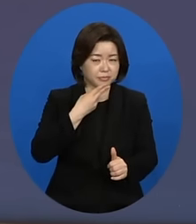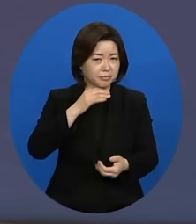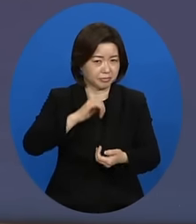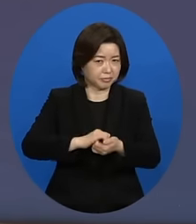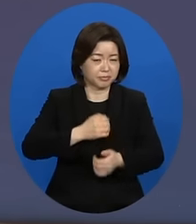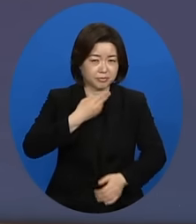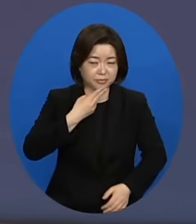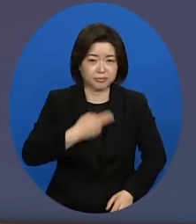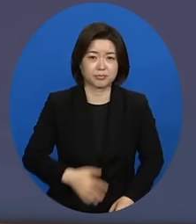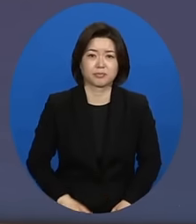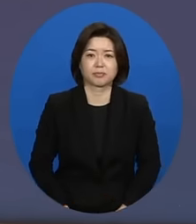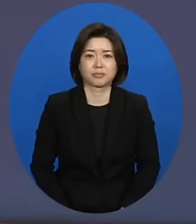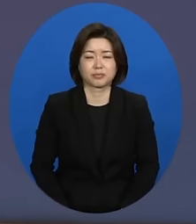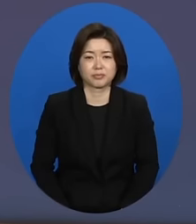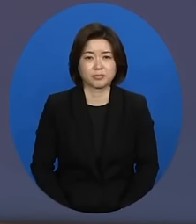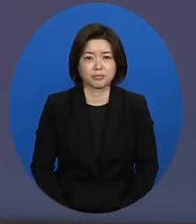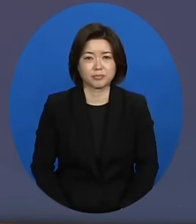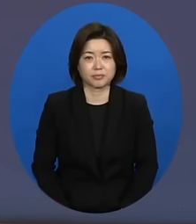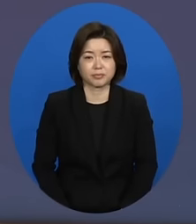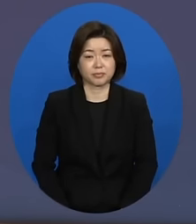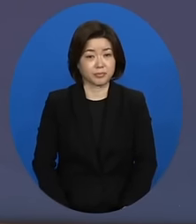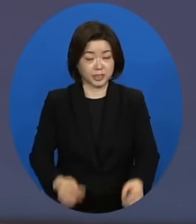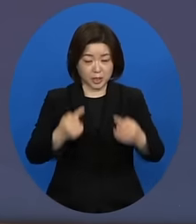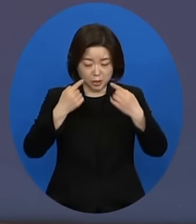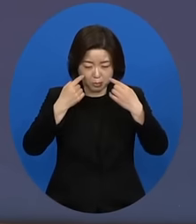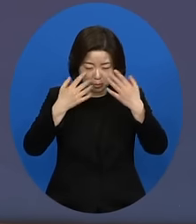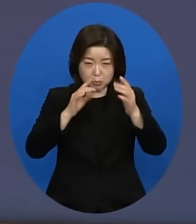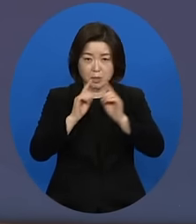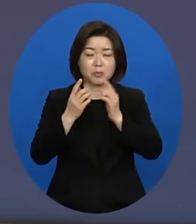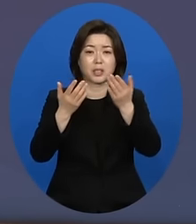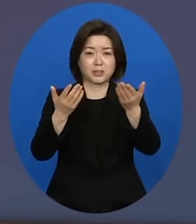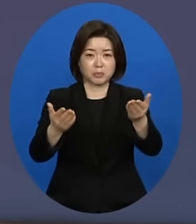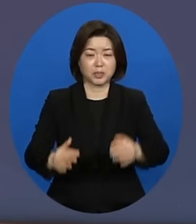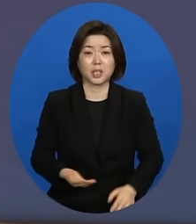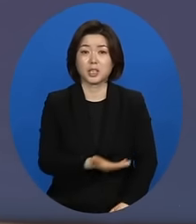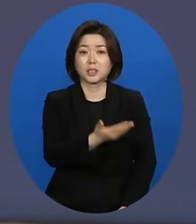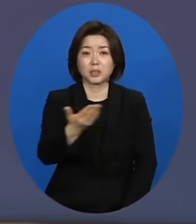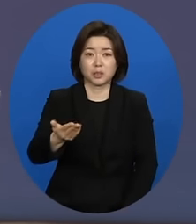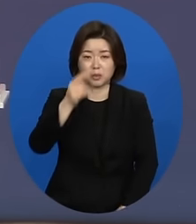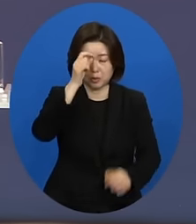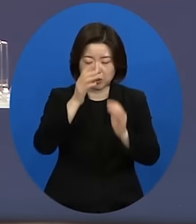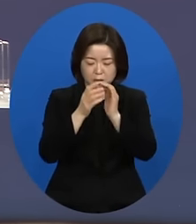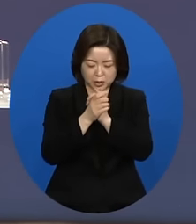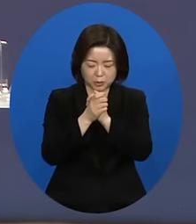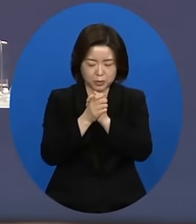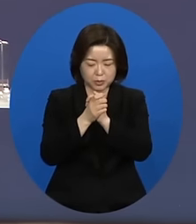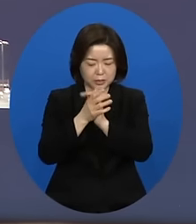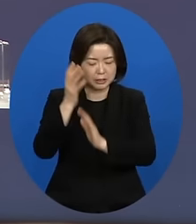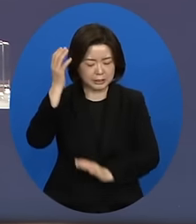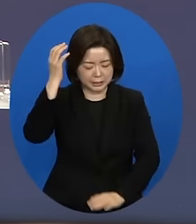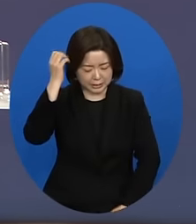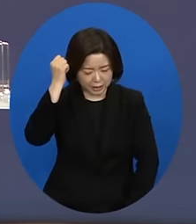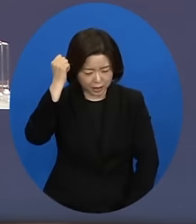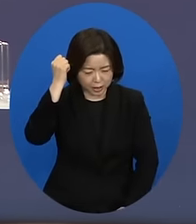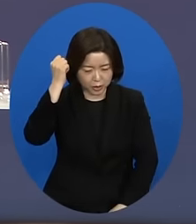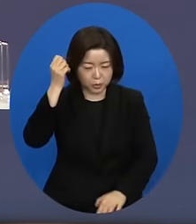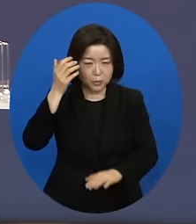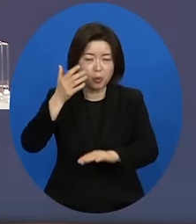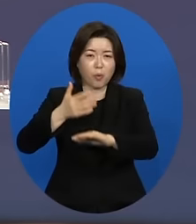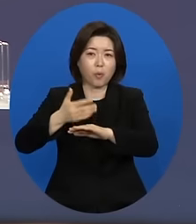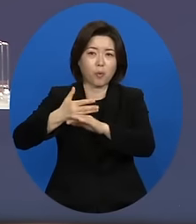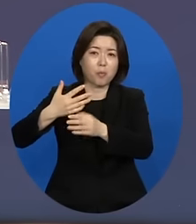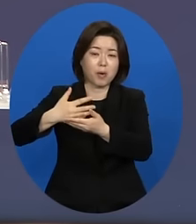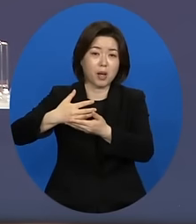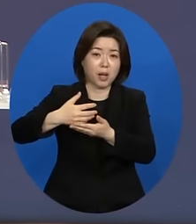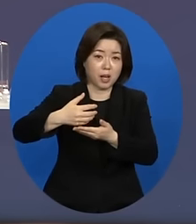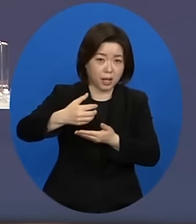분명히 말씀드릴게요. 여러분의 기도를 기억하고 고마워할